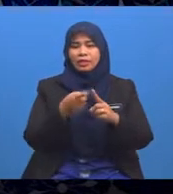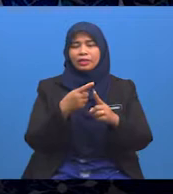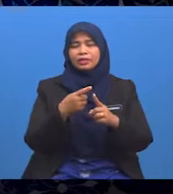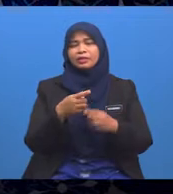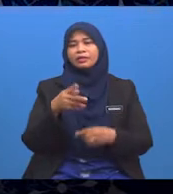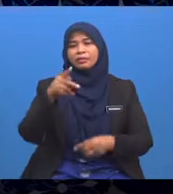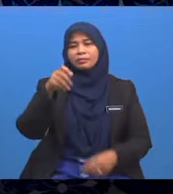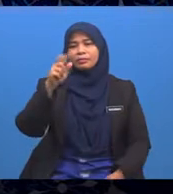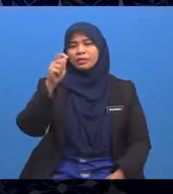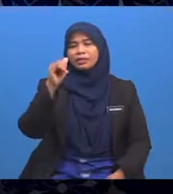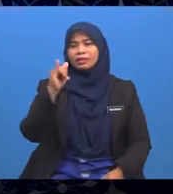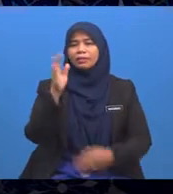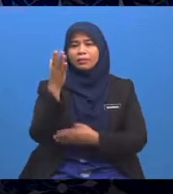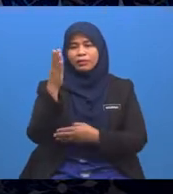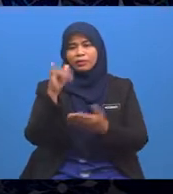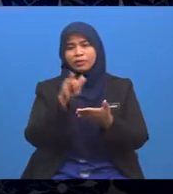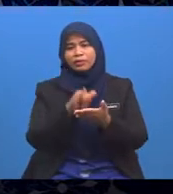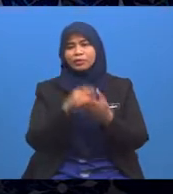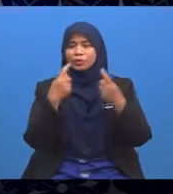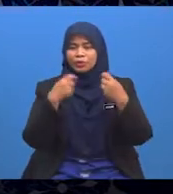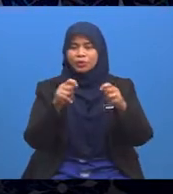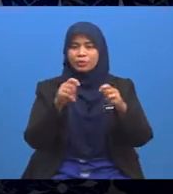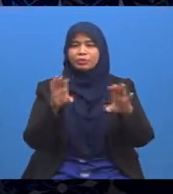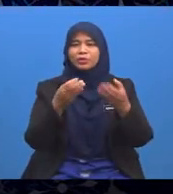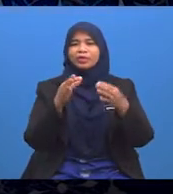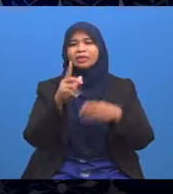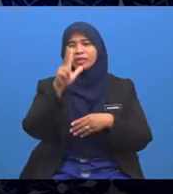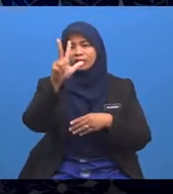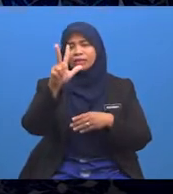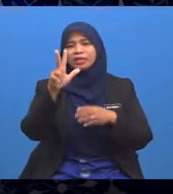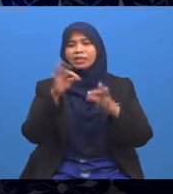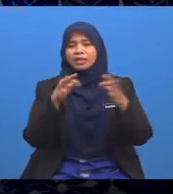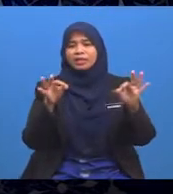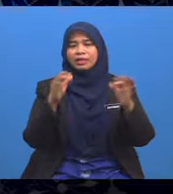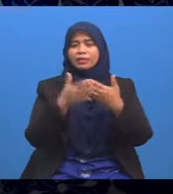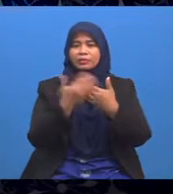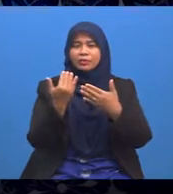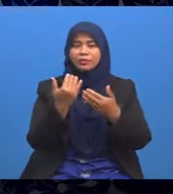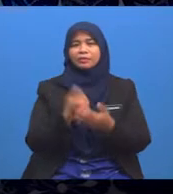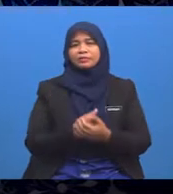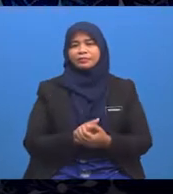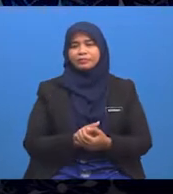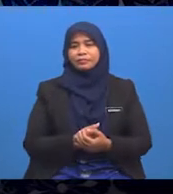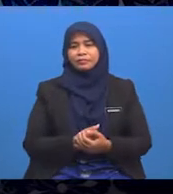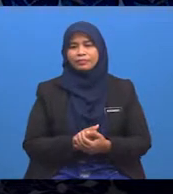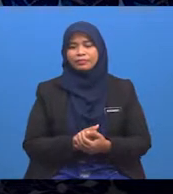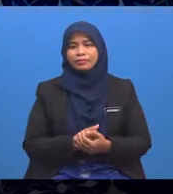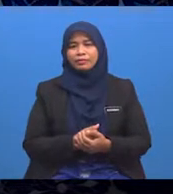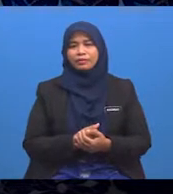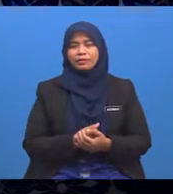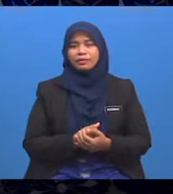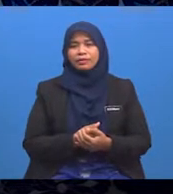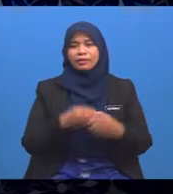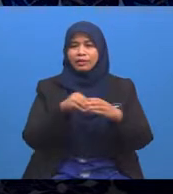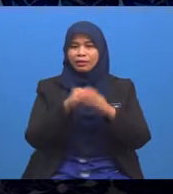pokok tersebut, cuba murid-murid bina tiga ayat mudah berkaitan keistimewaan tiga masjid tersebut di dalam buku